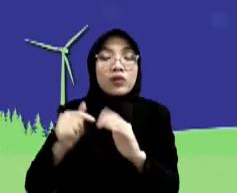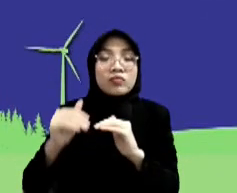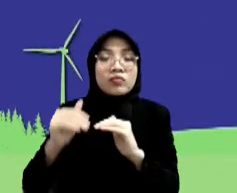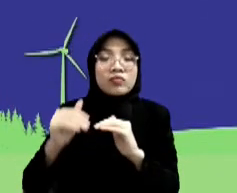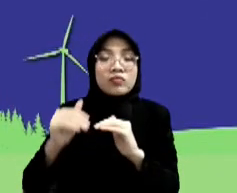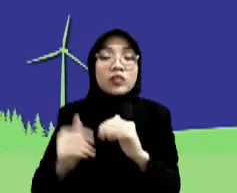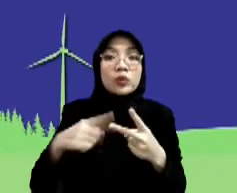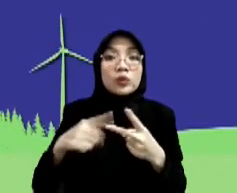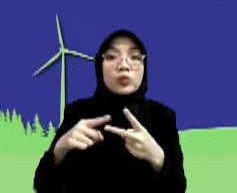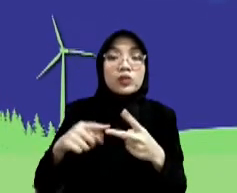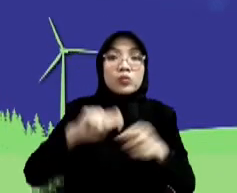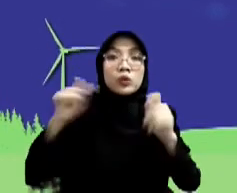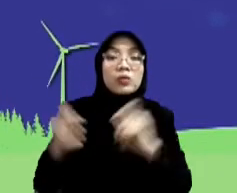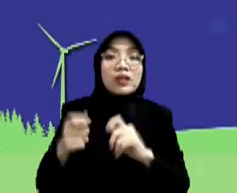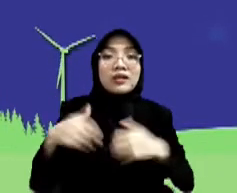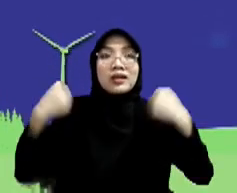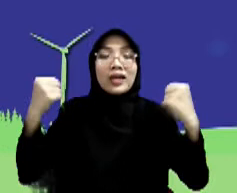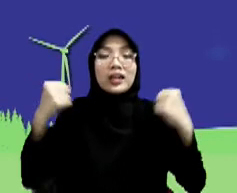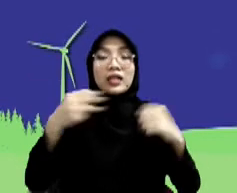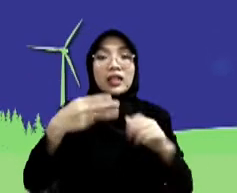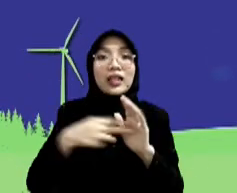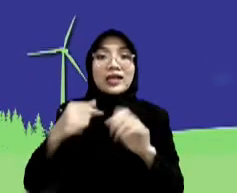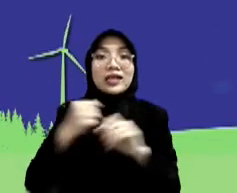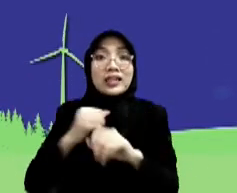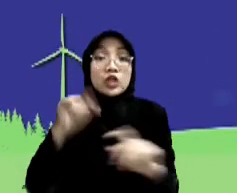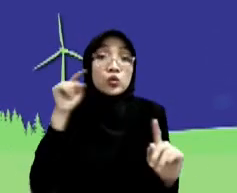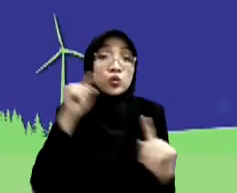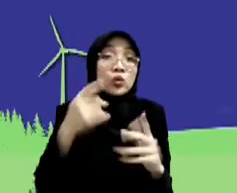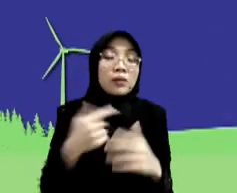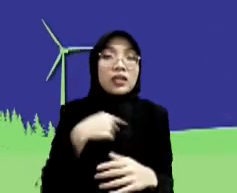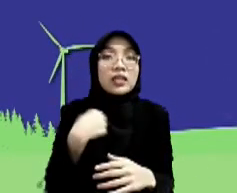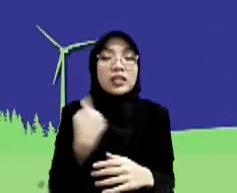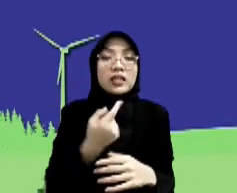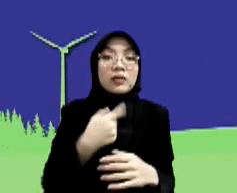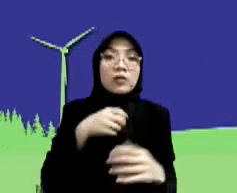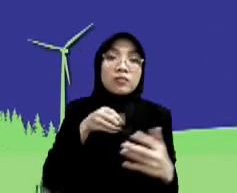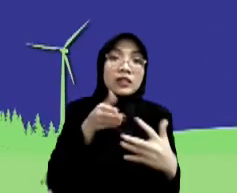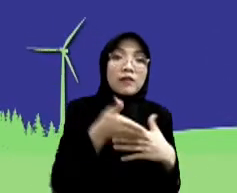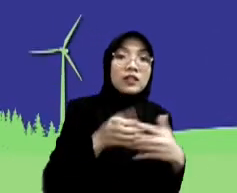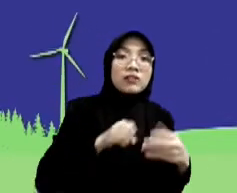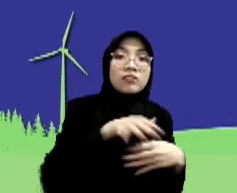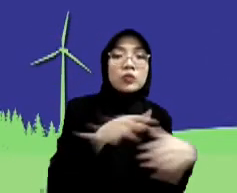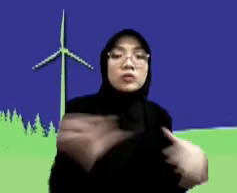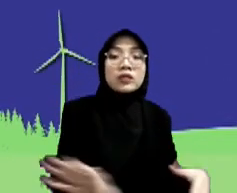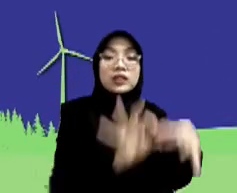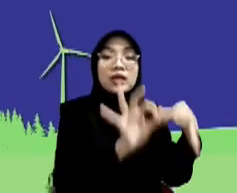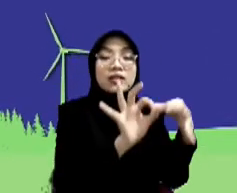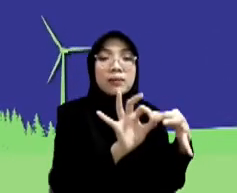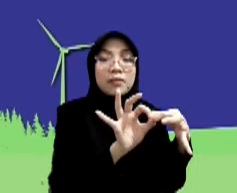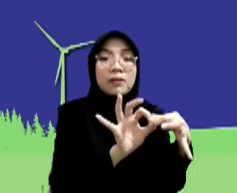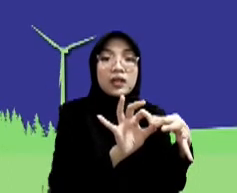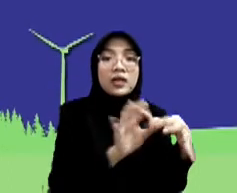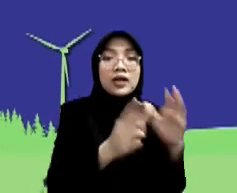energy Transition ya Which is untuk kita eh intervensi atau kerja sama eh dengan